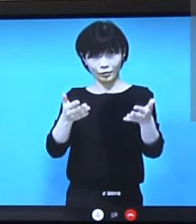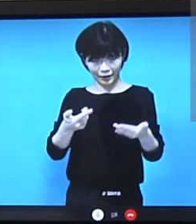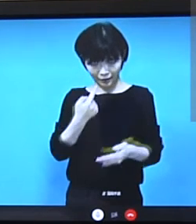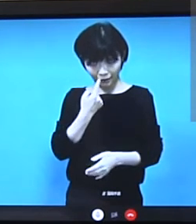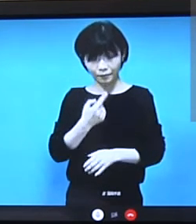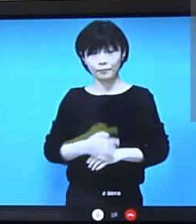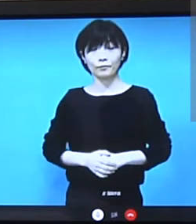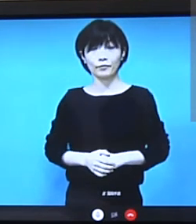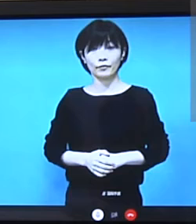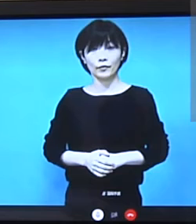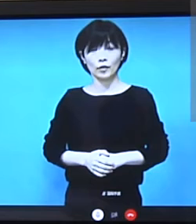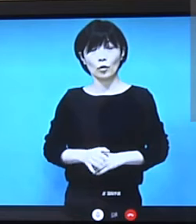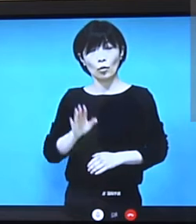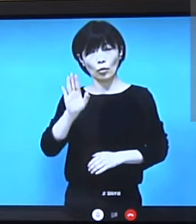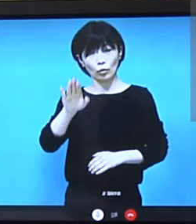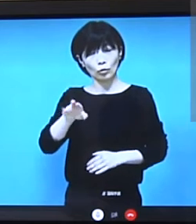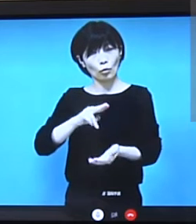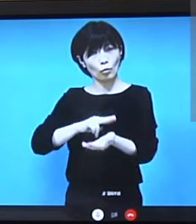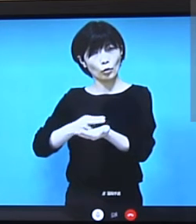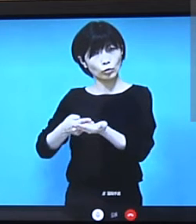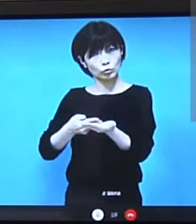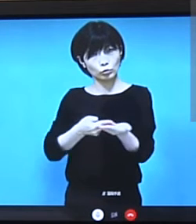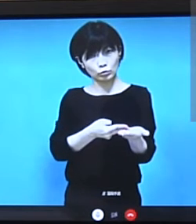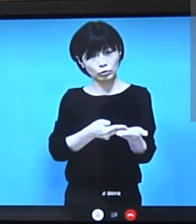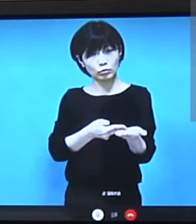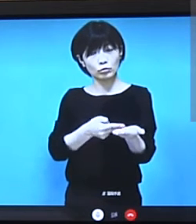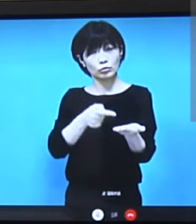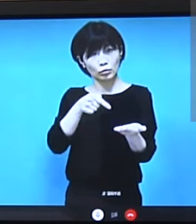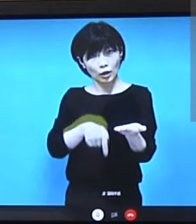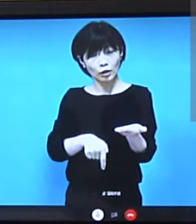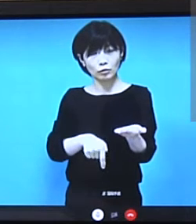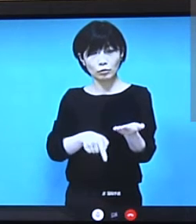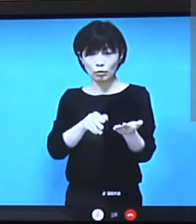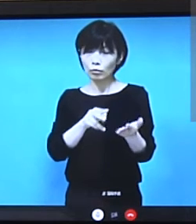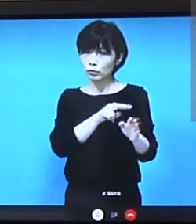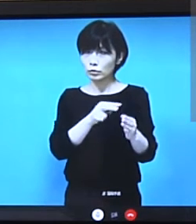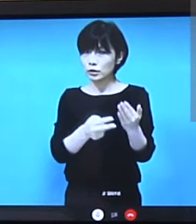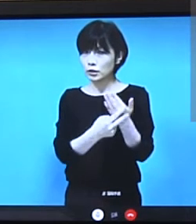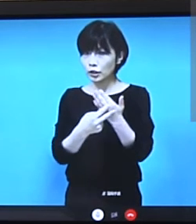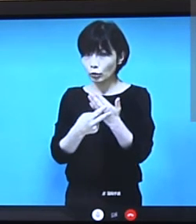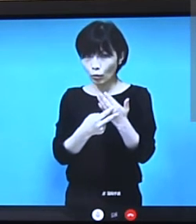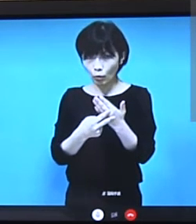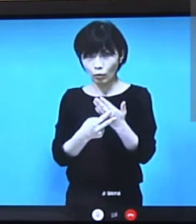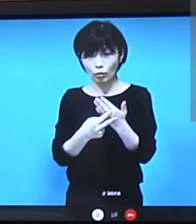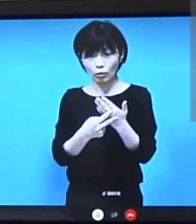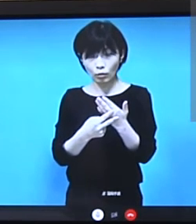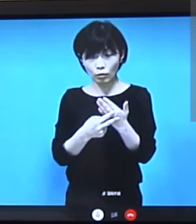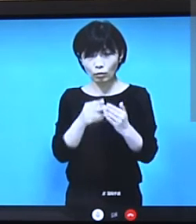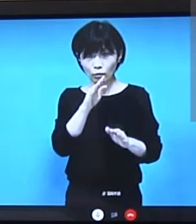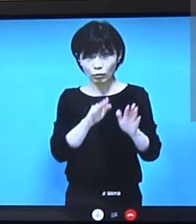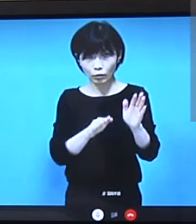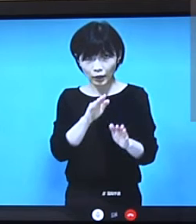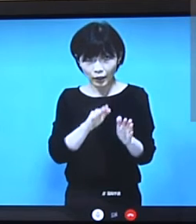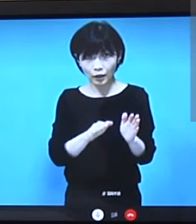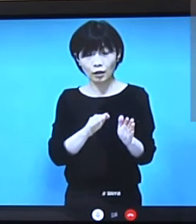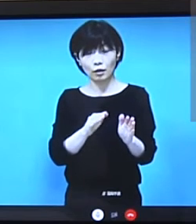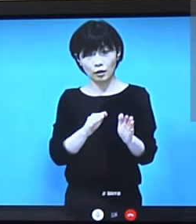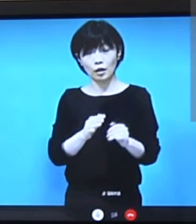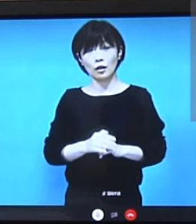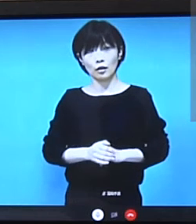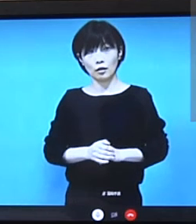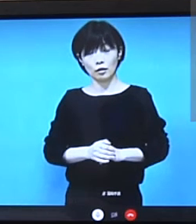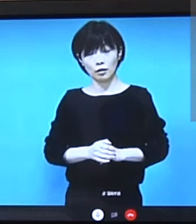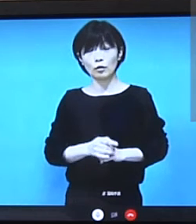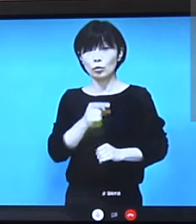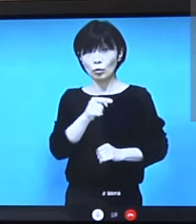入院先の医療機関でにおきますその臨床の経過、体調病状の経過や、そちらで行